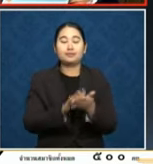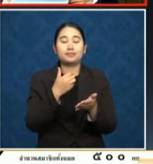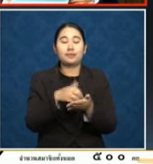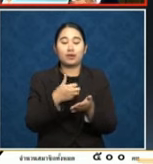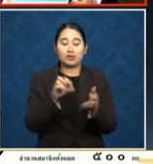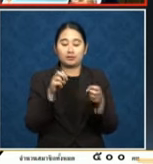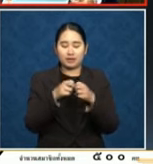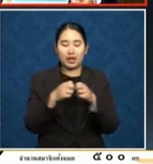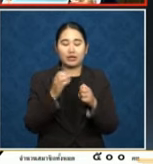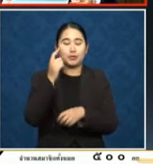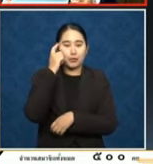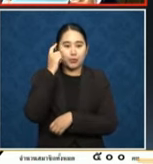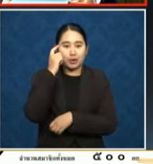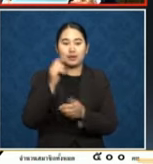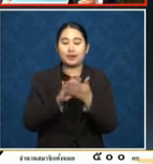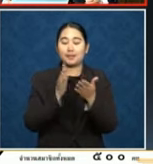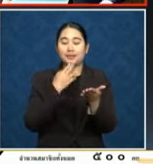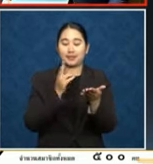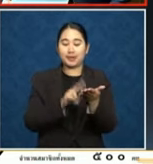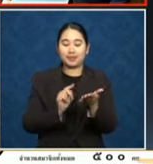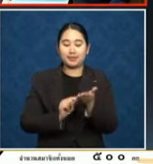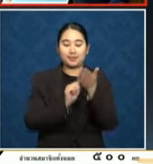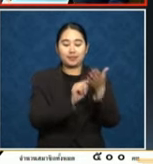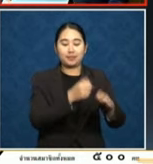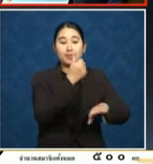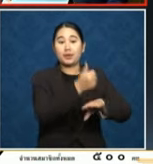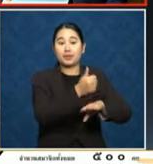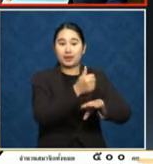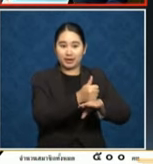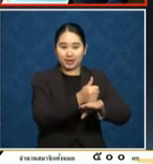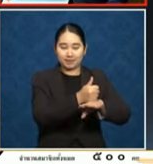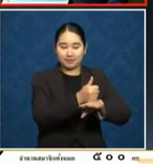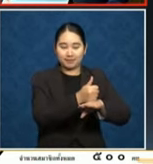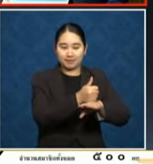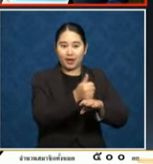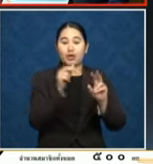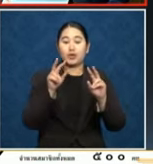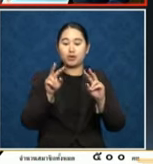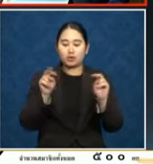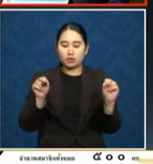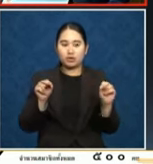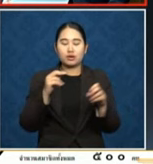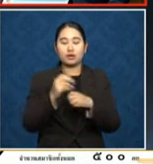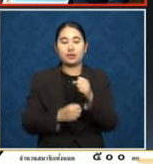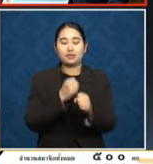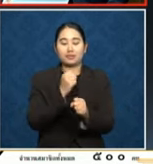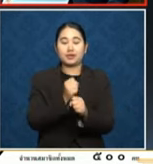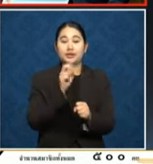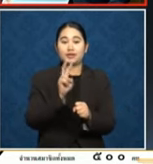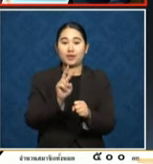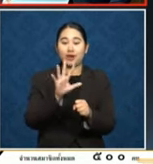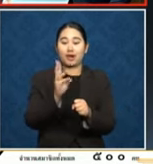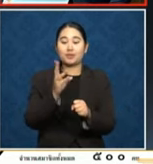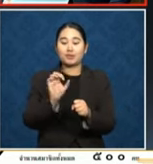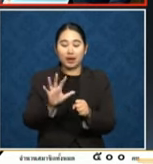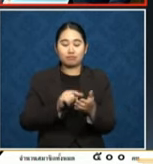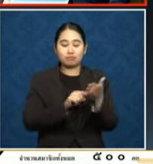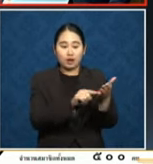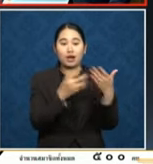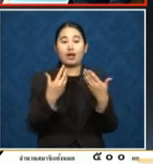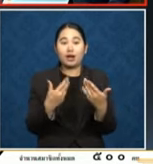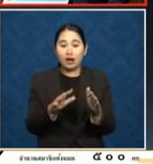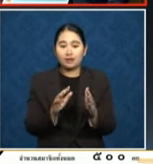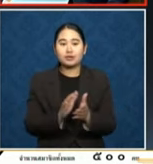หานี้ดีถึงได้ทำหนังสือถึงผอ.สำนักระบายน้ำที่11จังหวัดนนทบุรีตั้งแต่ปลายปี2565แล้วครับท่านประธ